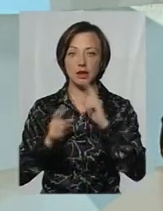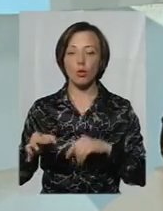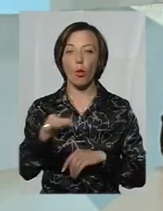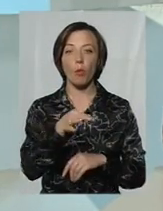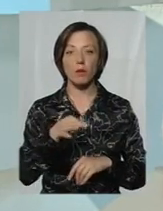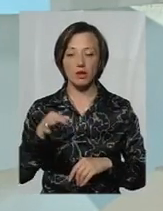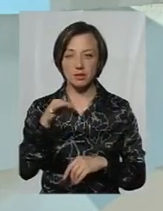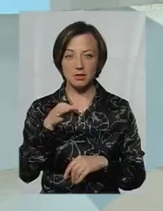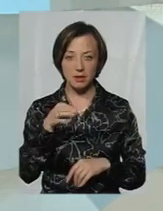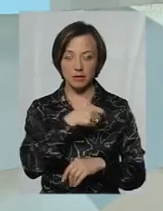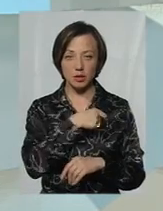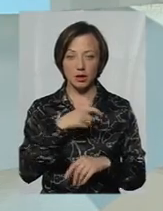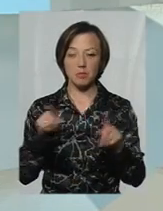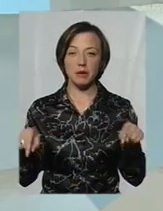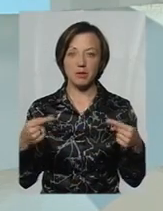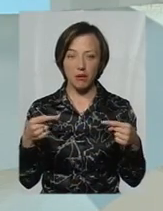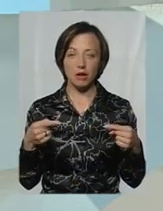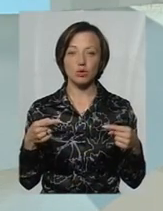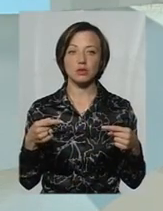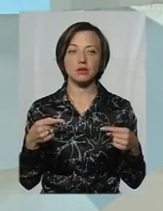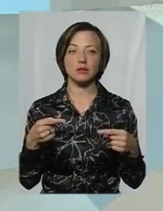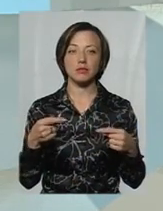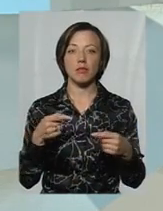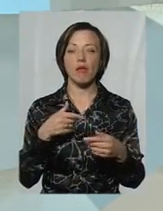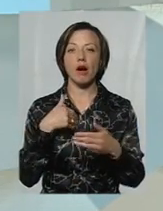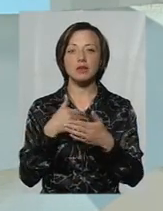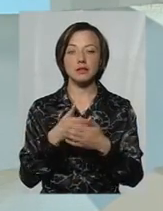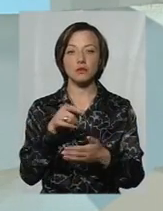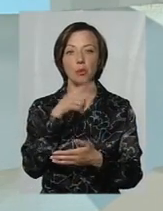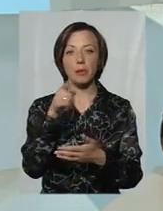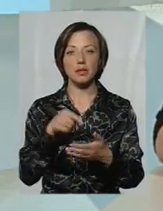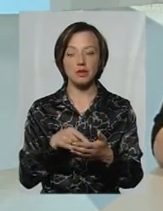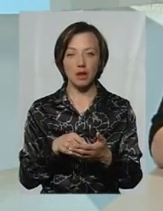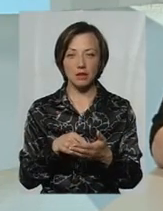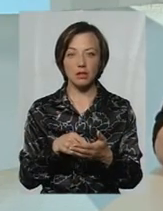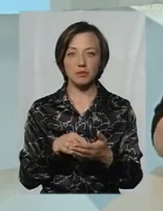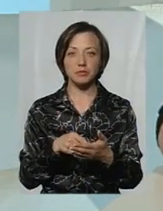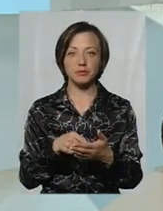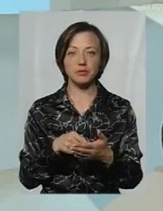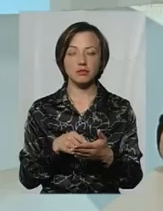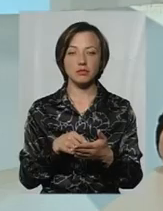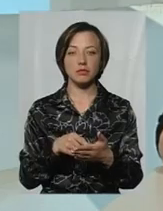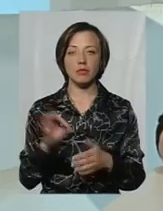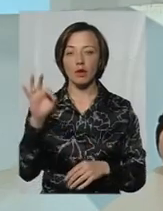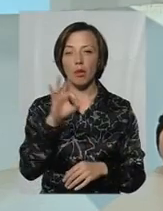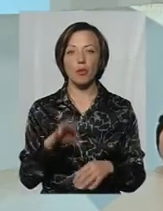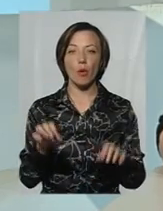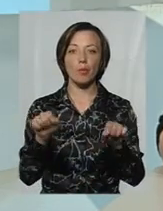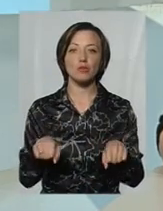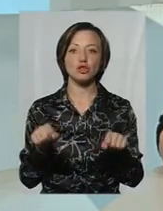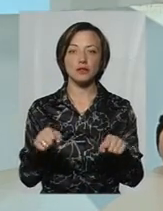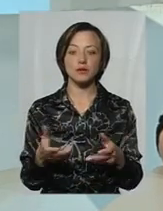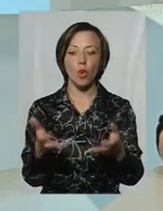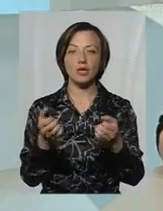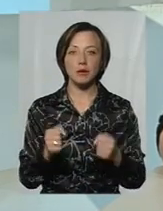обласної ради якраз піднімалося досить активно питання колегами-депутатами щодо можливості